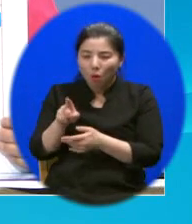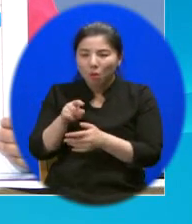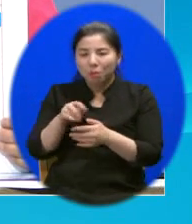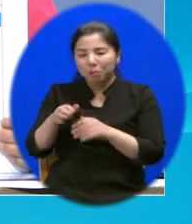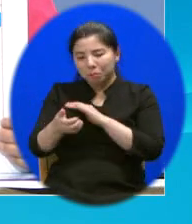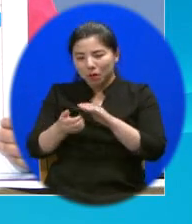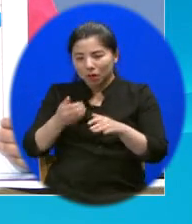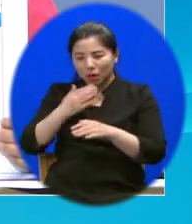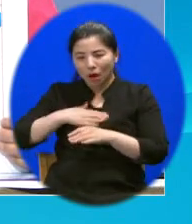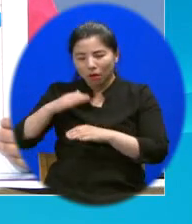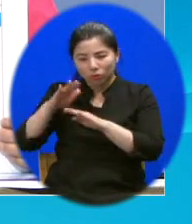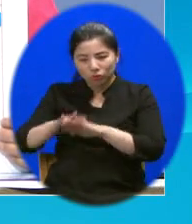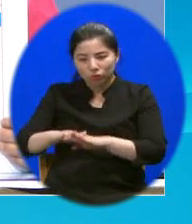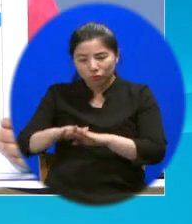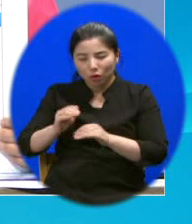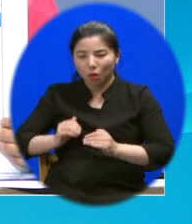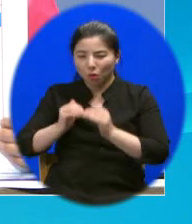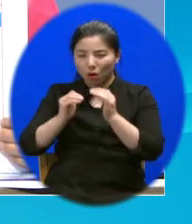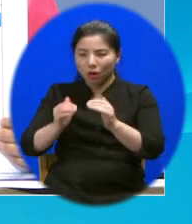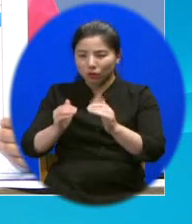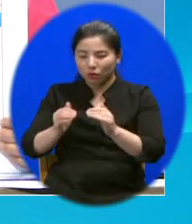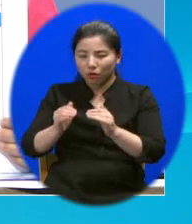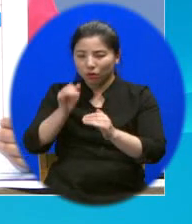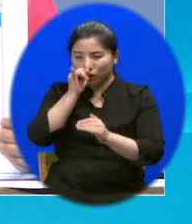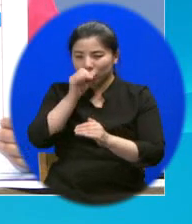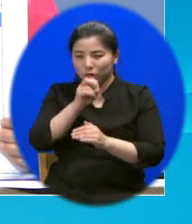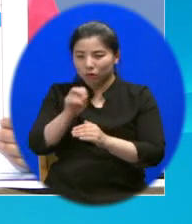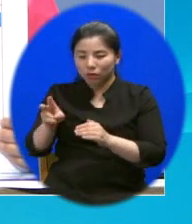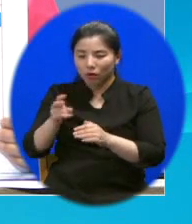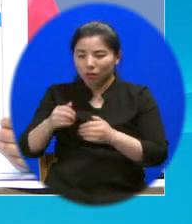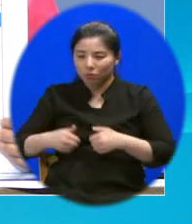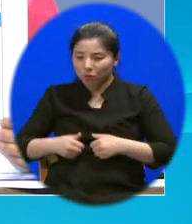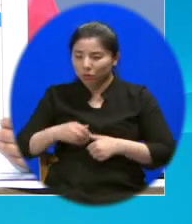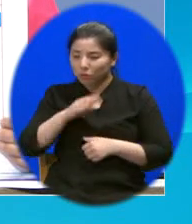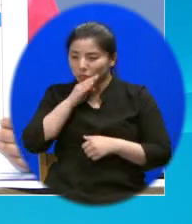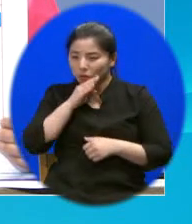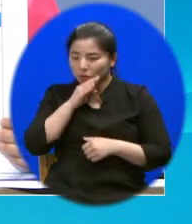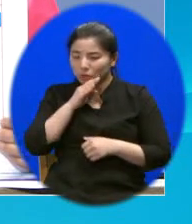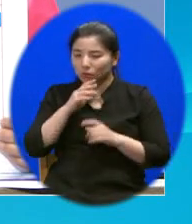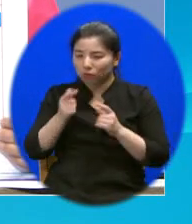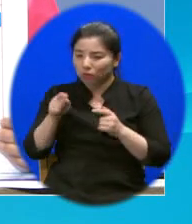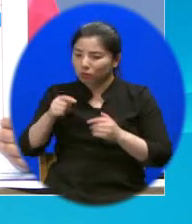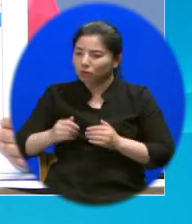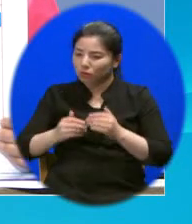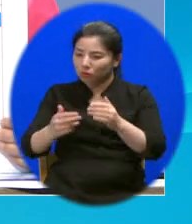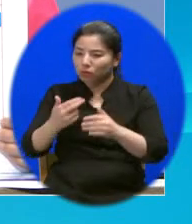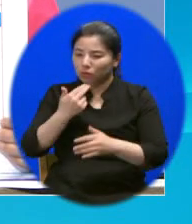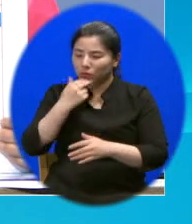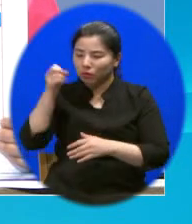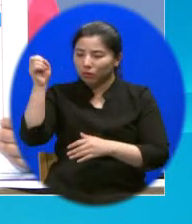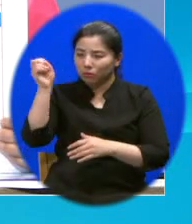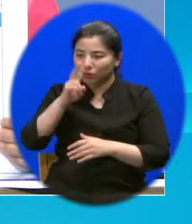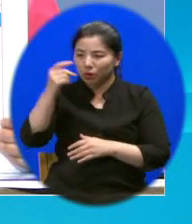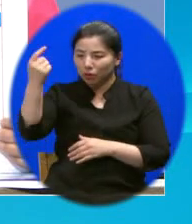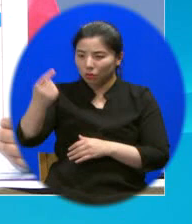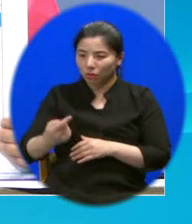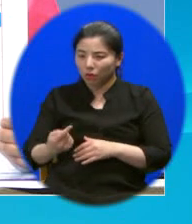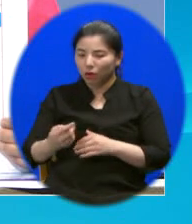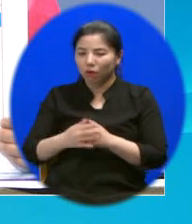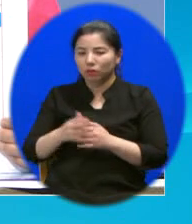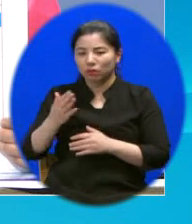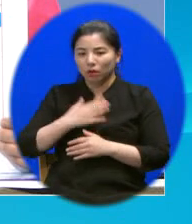따져 뭐 그렇게 하는 과정을 거쳐서 뭐 해야 되는 거 아닙니까 그런데 그런 절차도 없이 갑자기 오셔 갖고